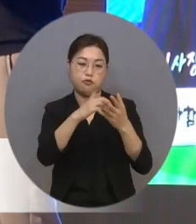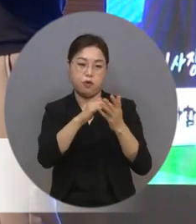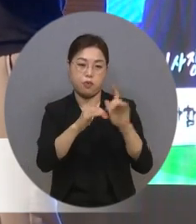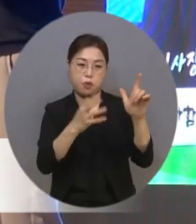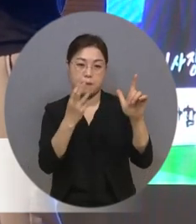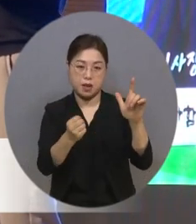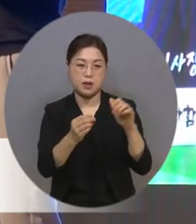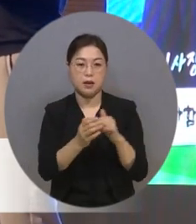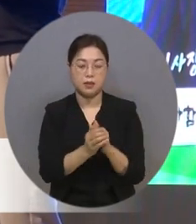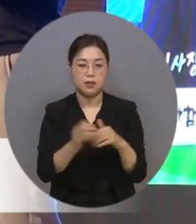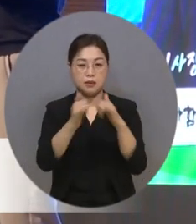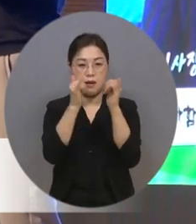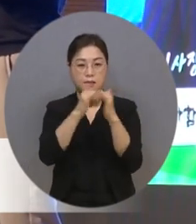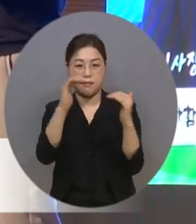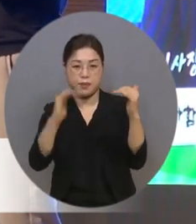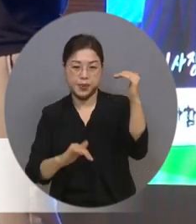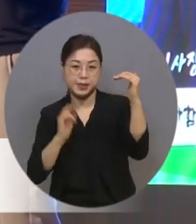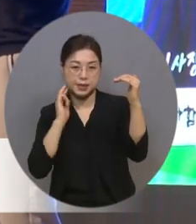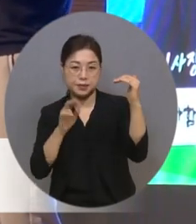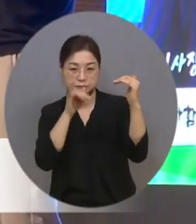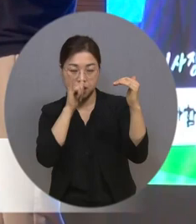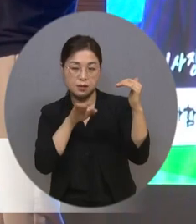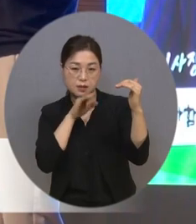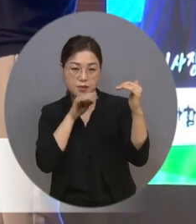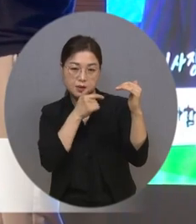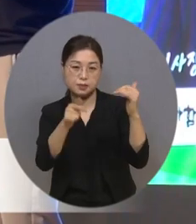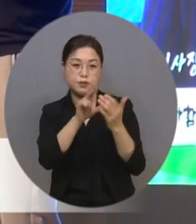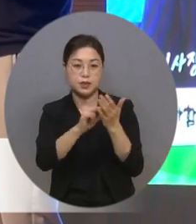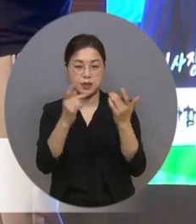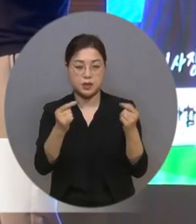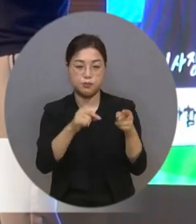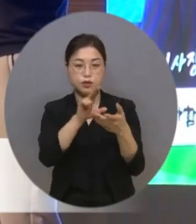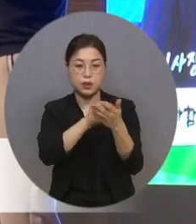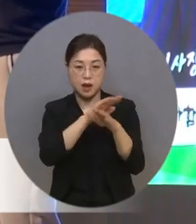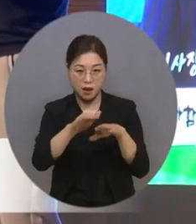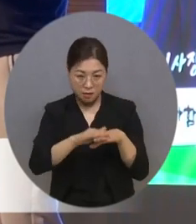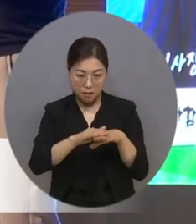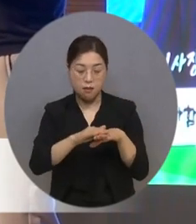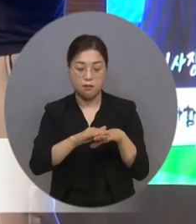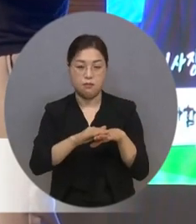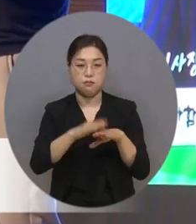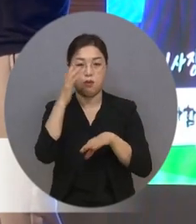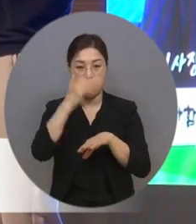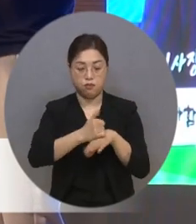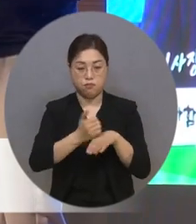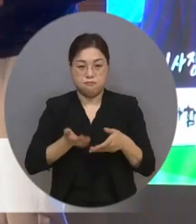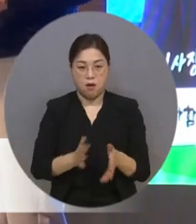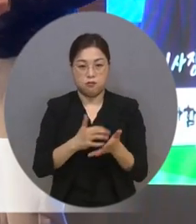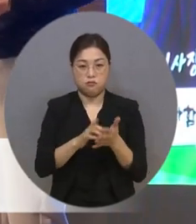우리 사회가 갖고 있는 가장 절실하고 절박한 문제이다. 이 문제를 해결해야만 저출산 문제.